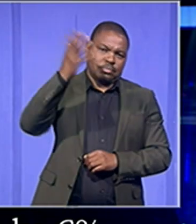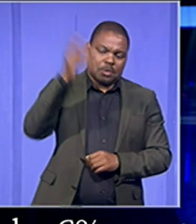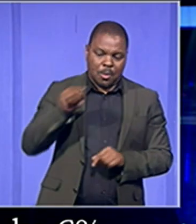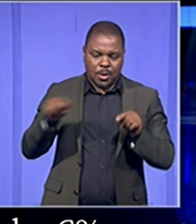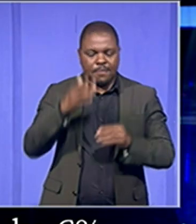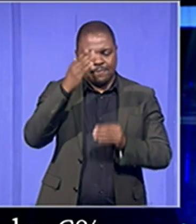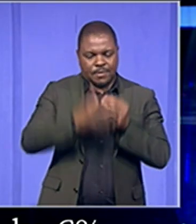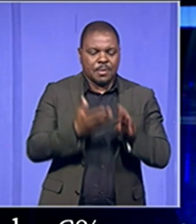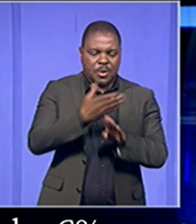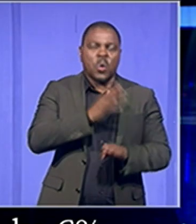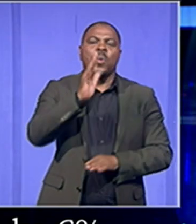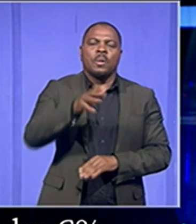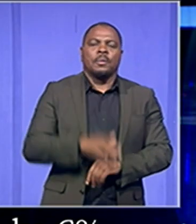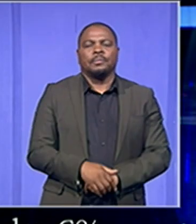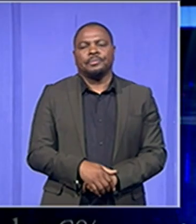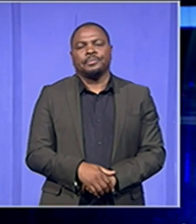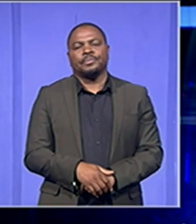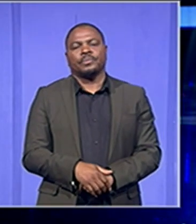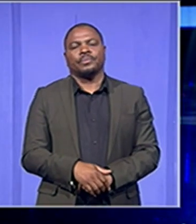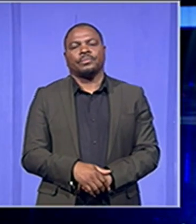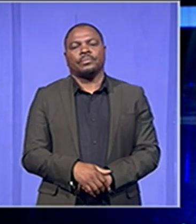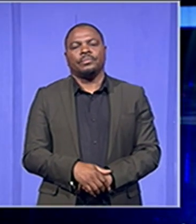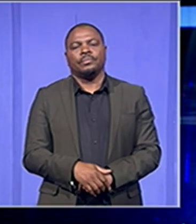tsa ditjhelete ka kgwedi ya Hlakola.